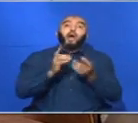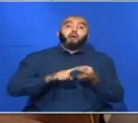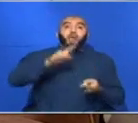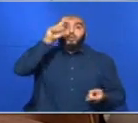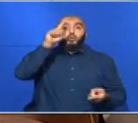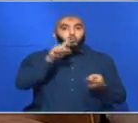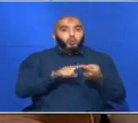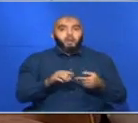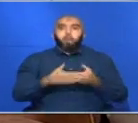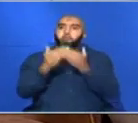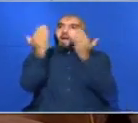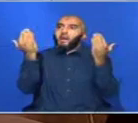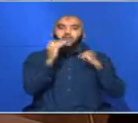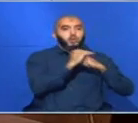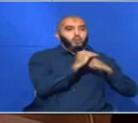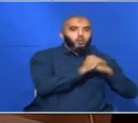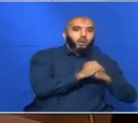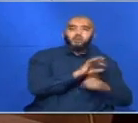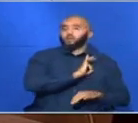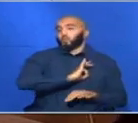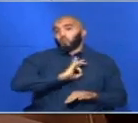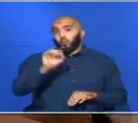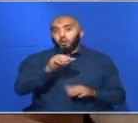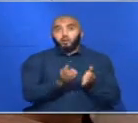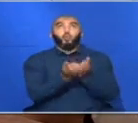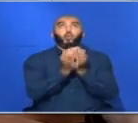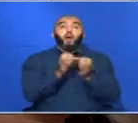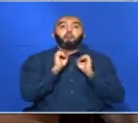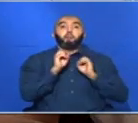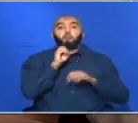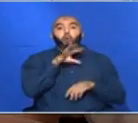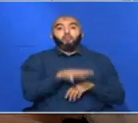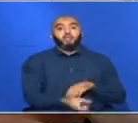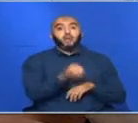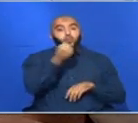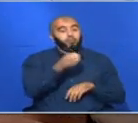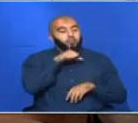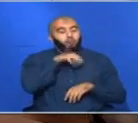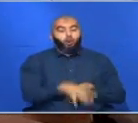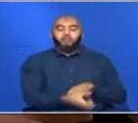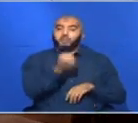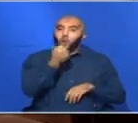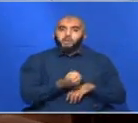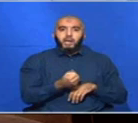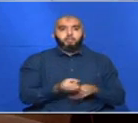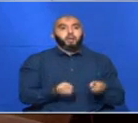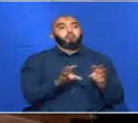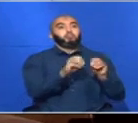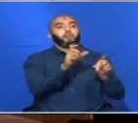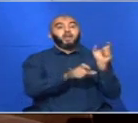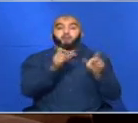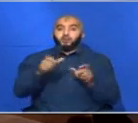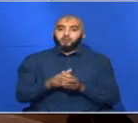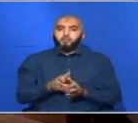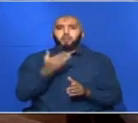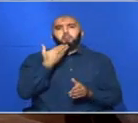عليه الصلاه والسلام ما من شك بانها افضل وقبل ذلك كله افضل الذكر لا اله الا الله